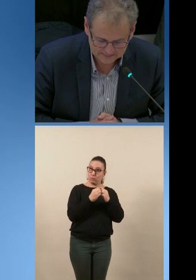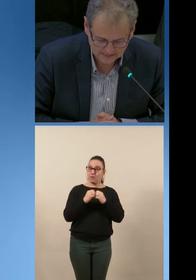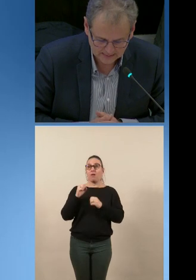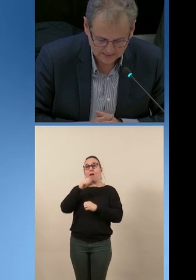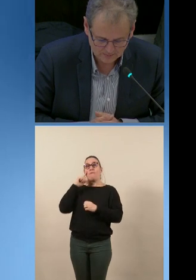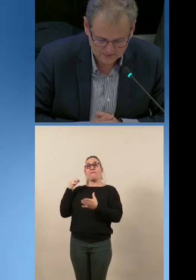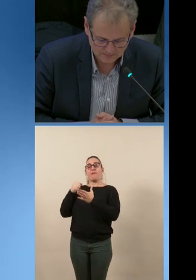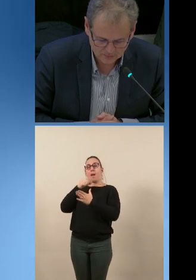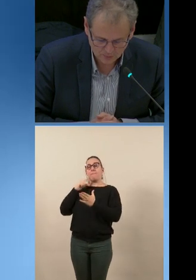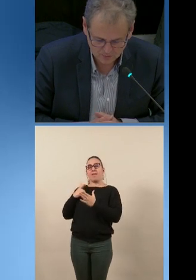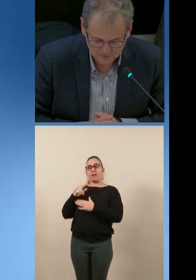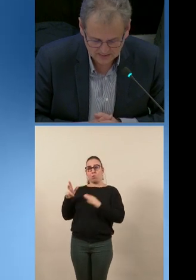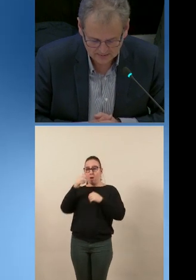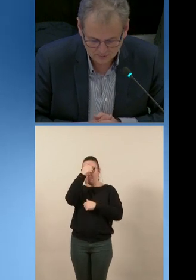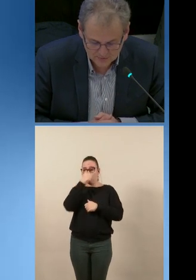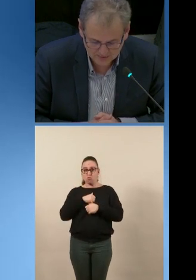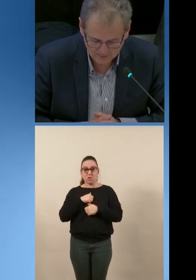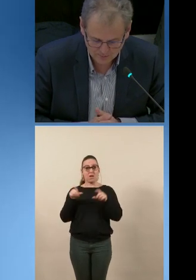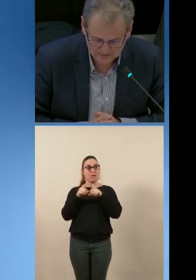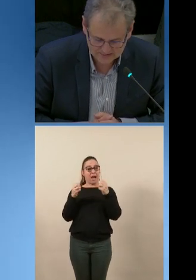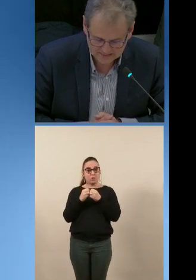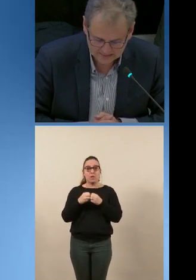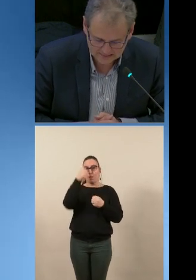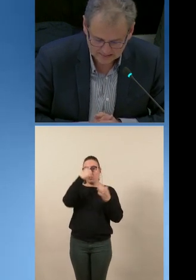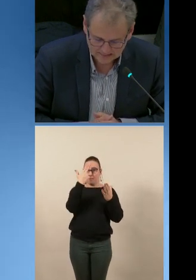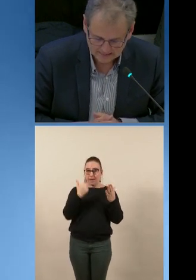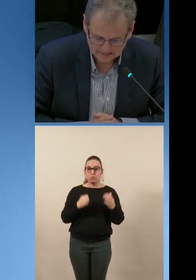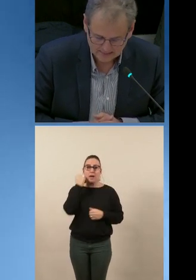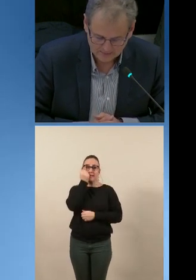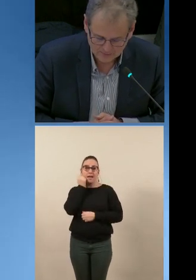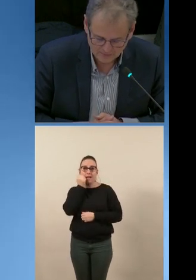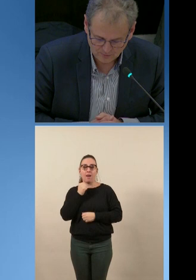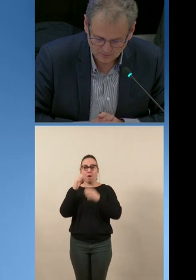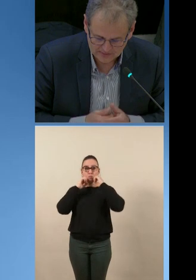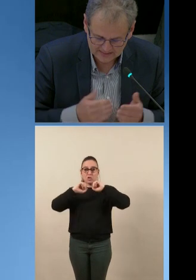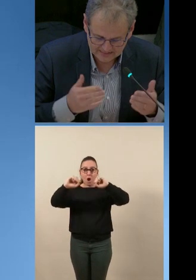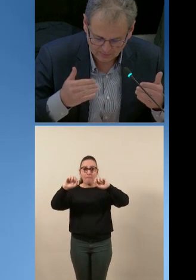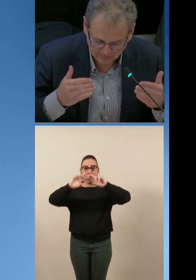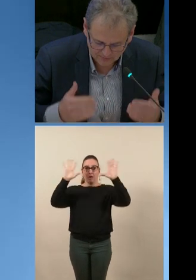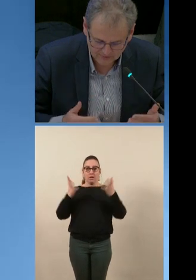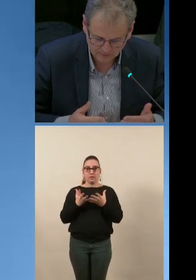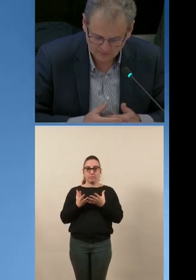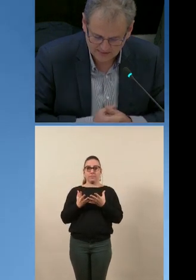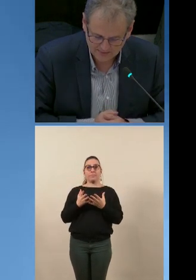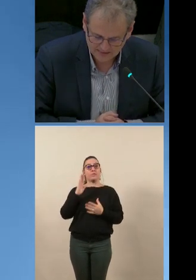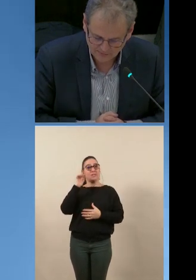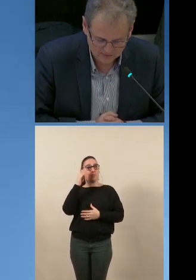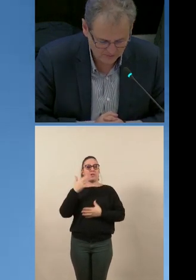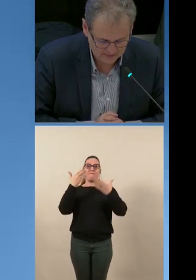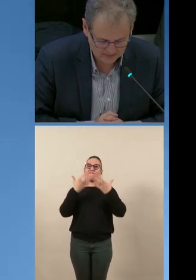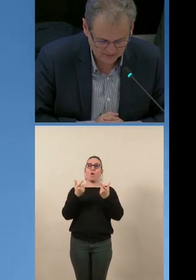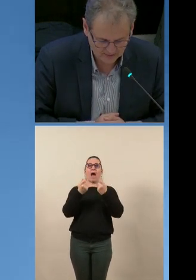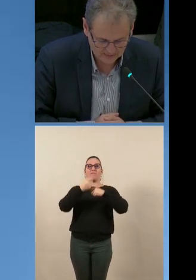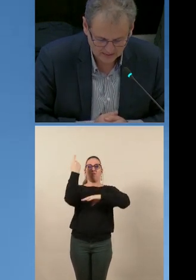2023 musée de peinture le musée le Muséum le musée Stendal on a vu l'idée c'est de faire tomber des barrières